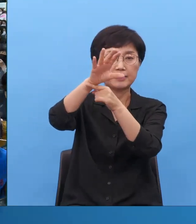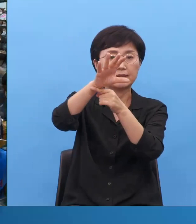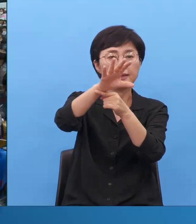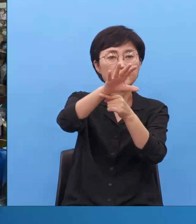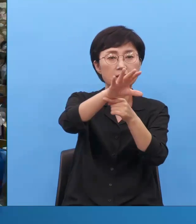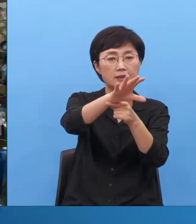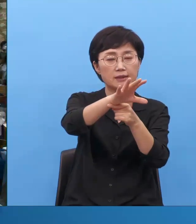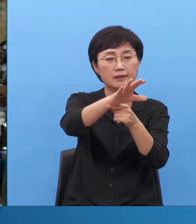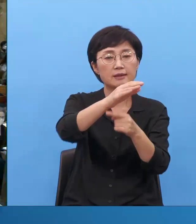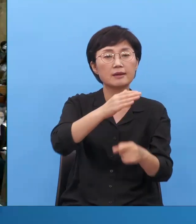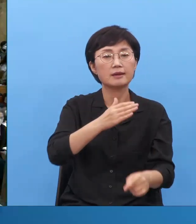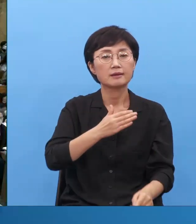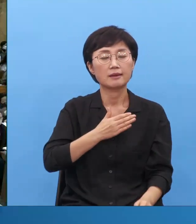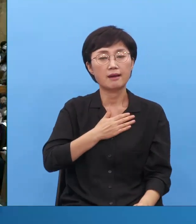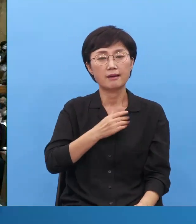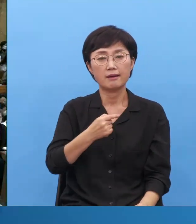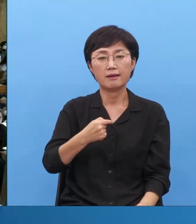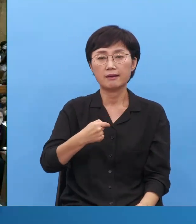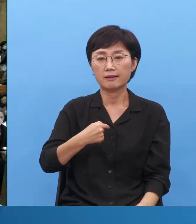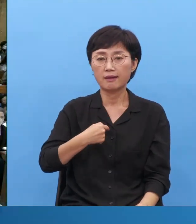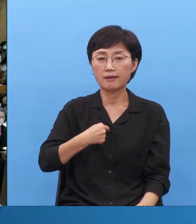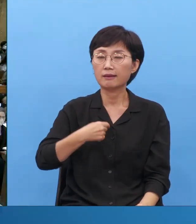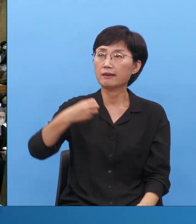밝은 그림